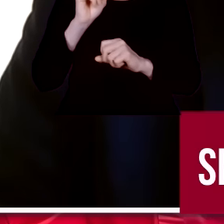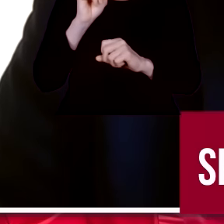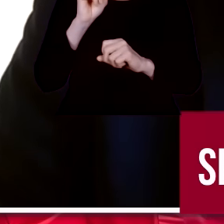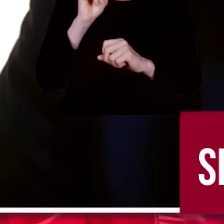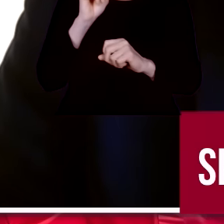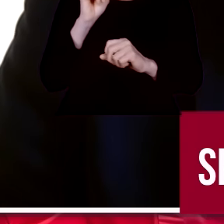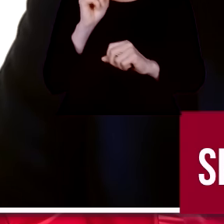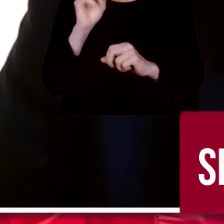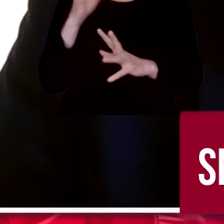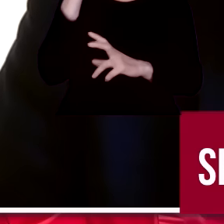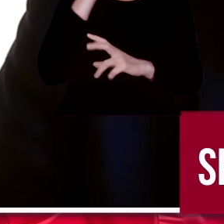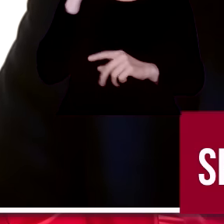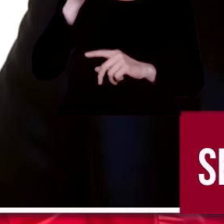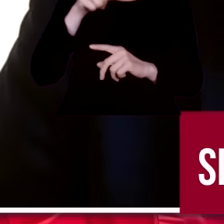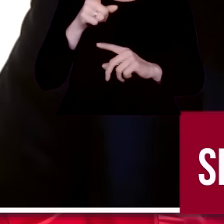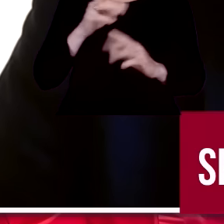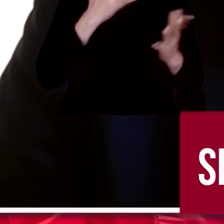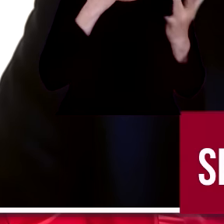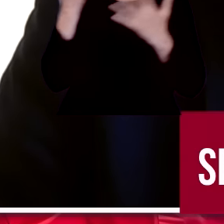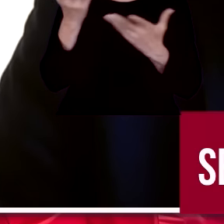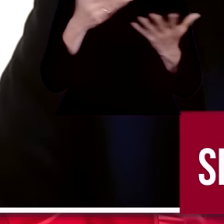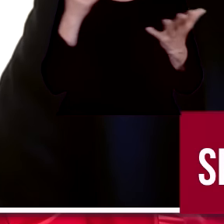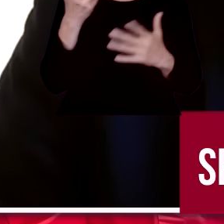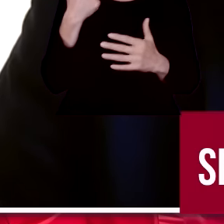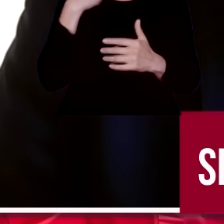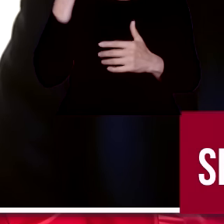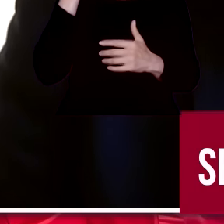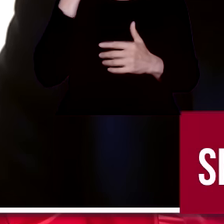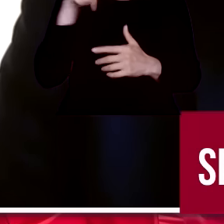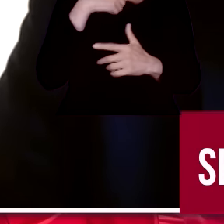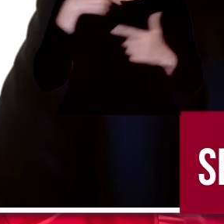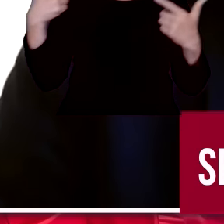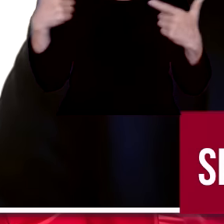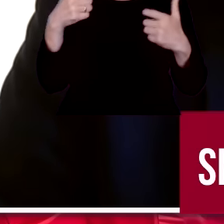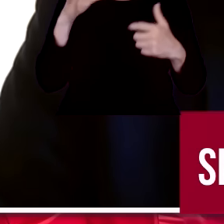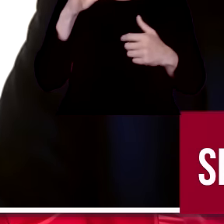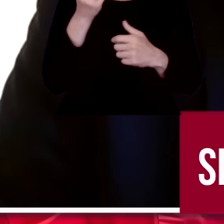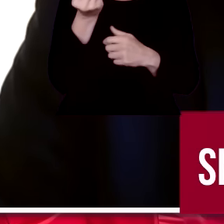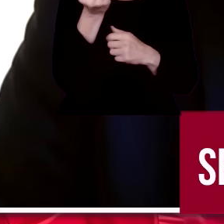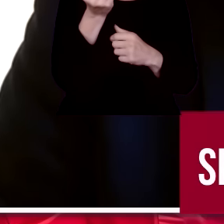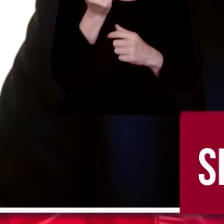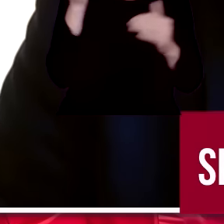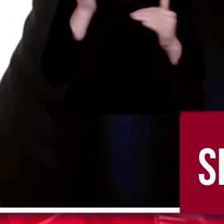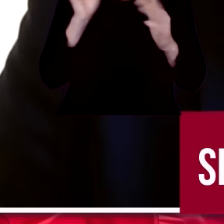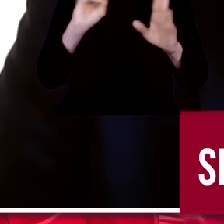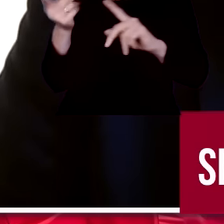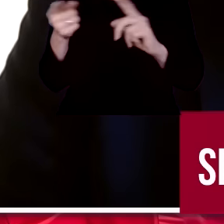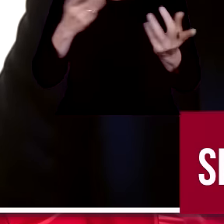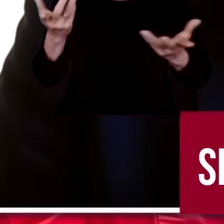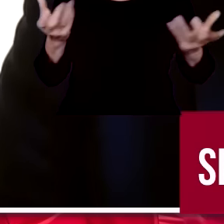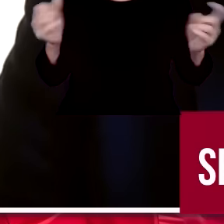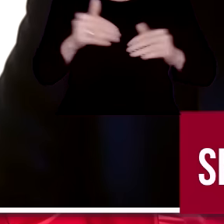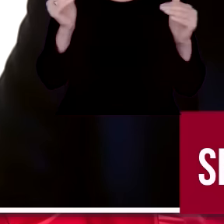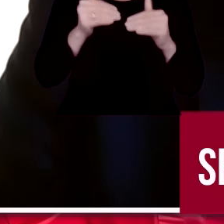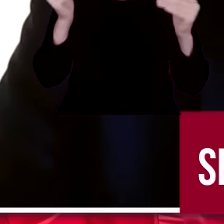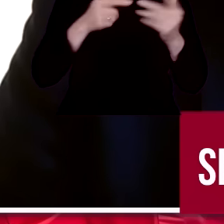jesteśmy znaleź łącznie z tym że nawet tam by słyszeliśmy o sporze o czynsze to może ktoś współ czynsze rozwiązał w ten sposób może to jest